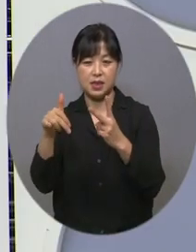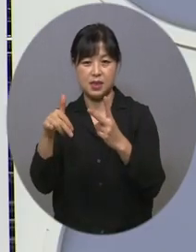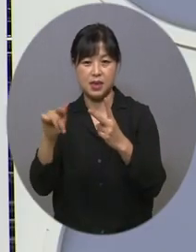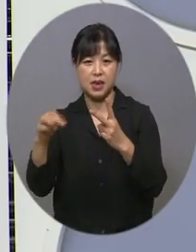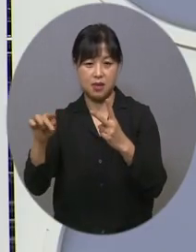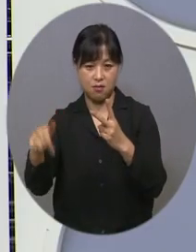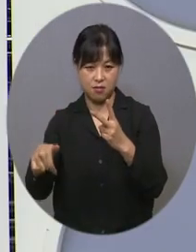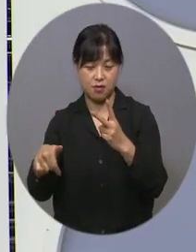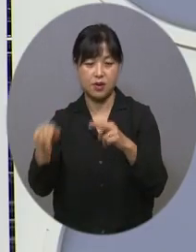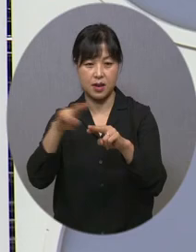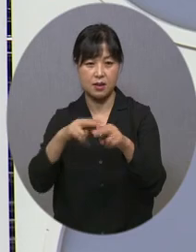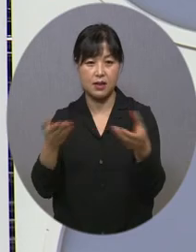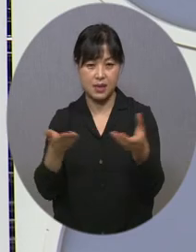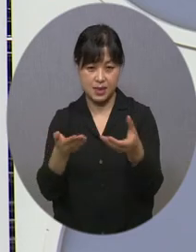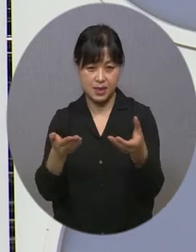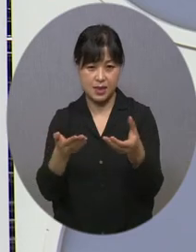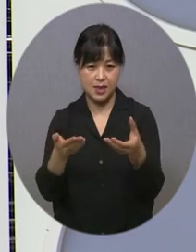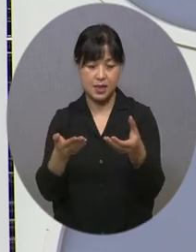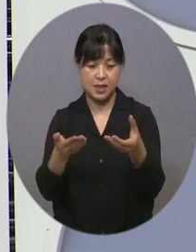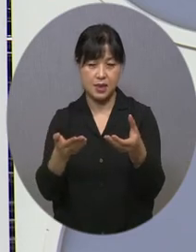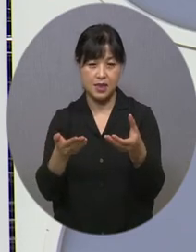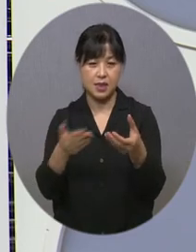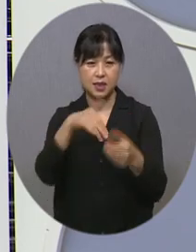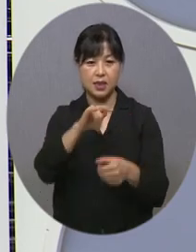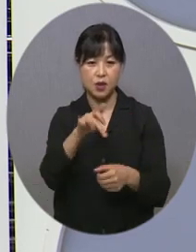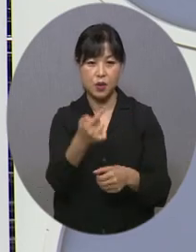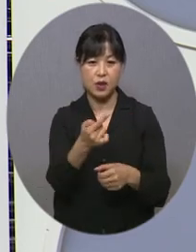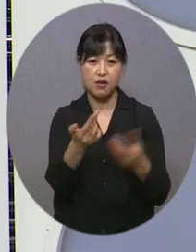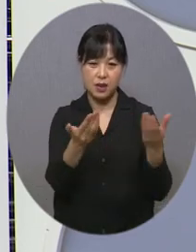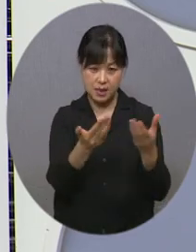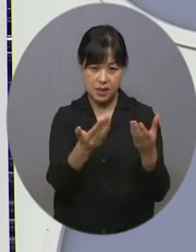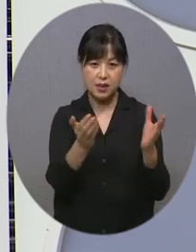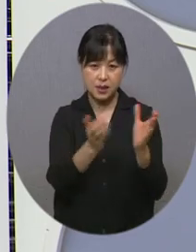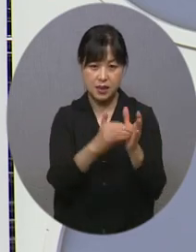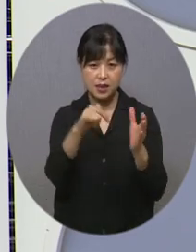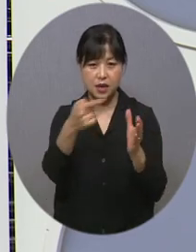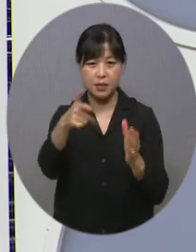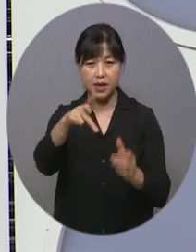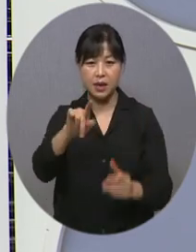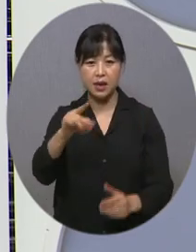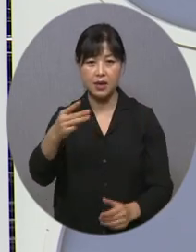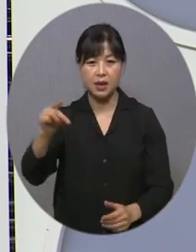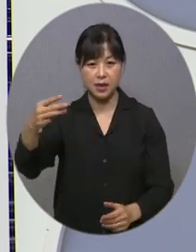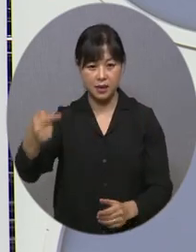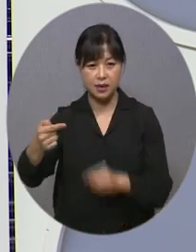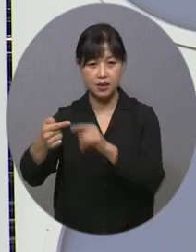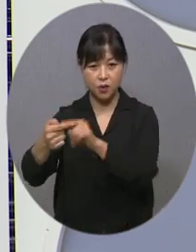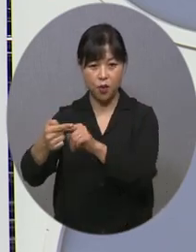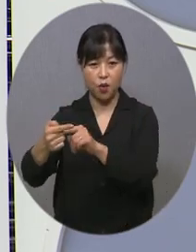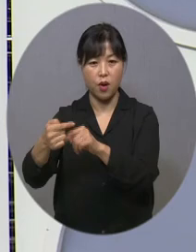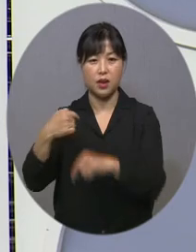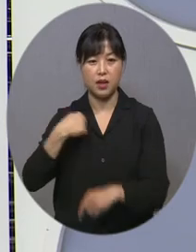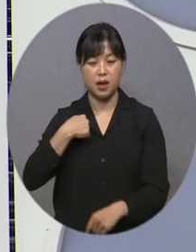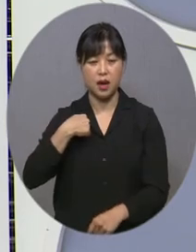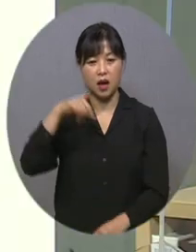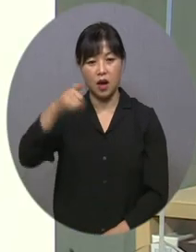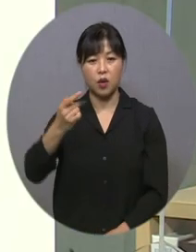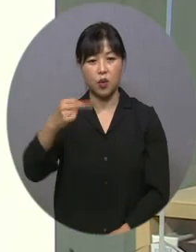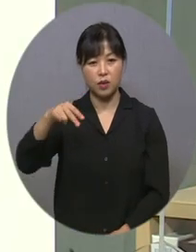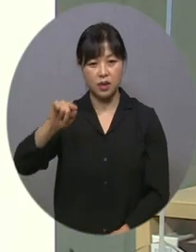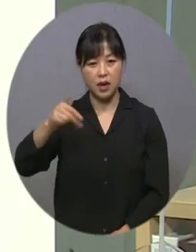하다가 나중에 이제 거기서 카타르로 갔죠. 카타르에 역시 이제 공사 참사관으로 차석으로 가